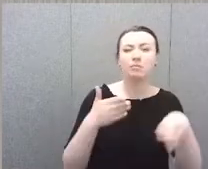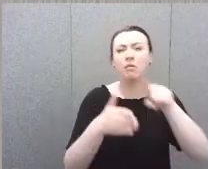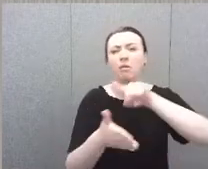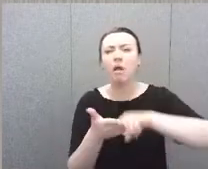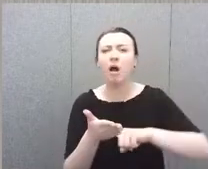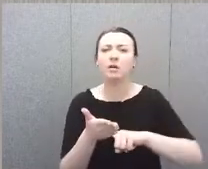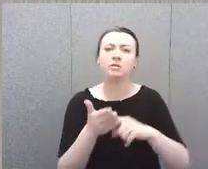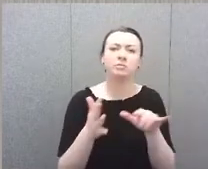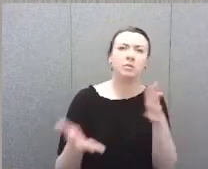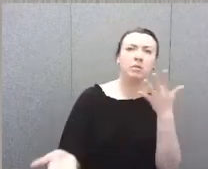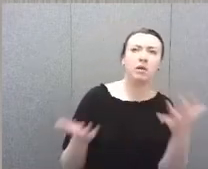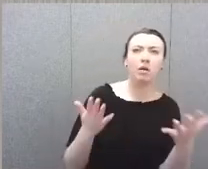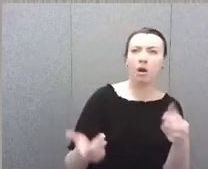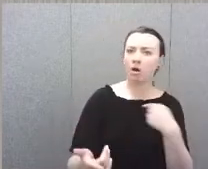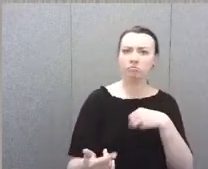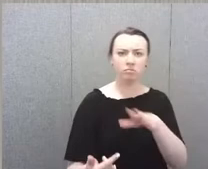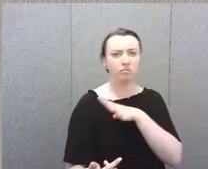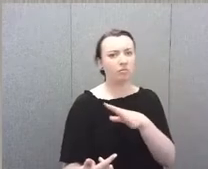не чувствовала